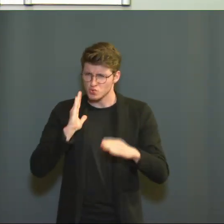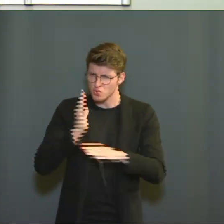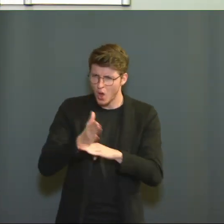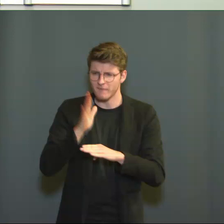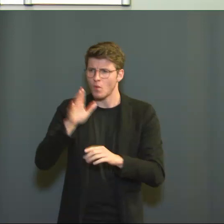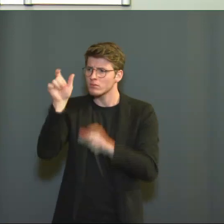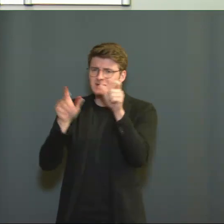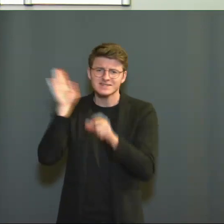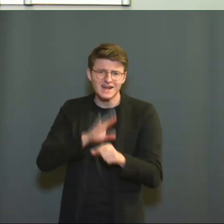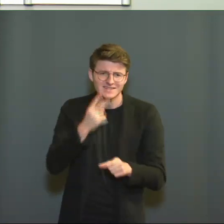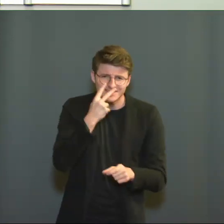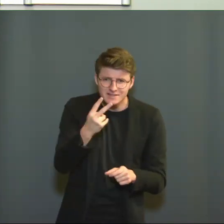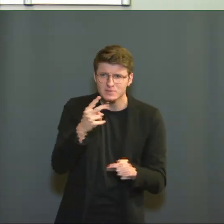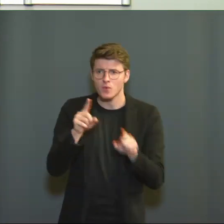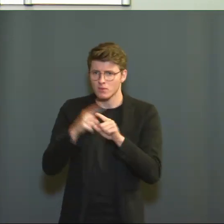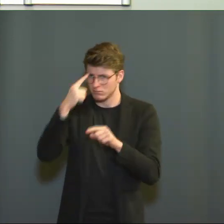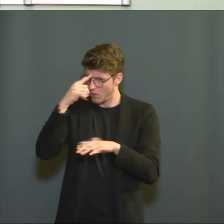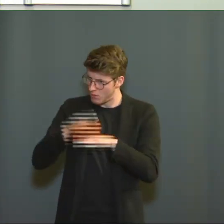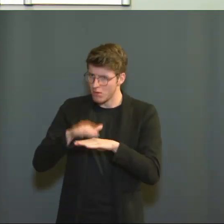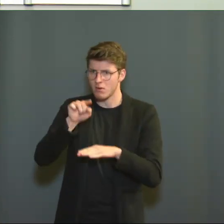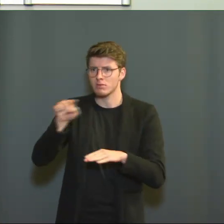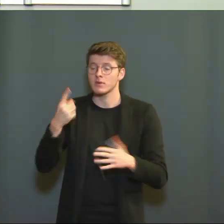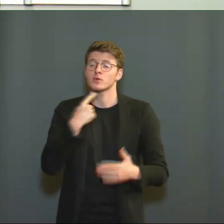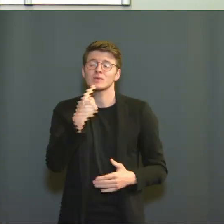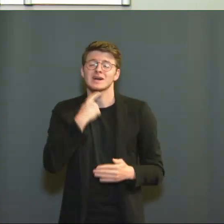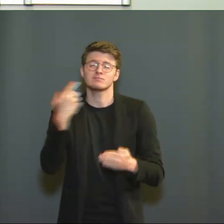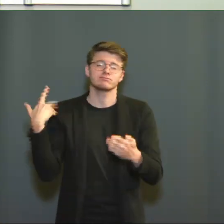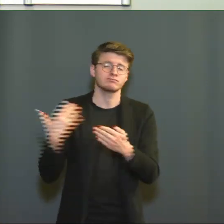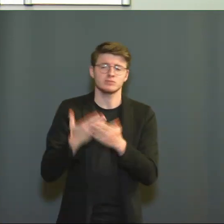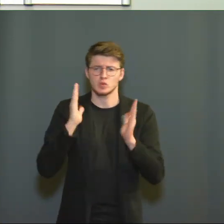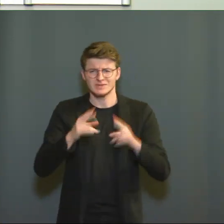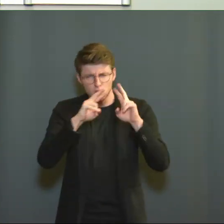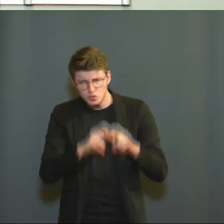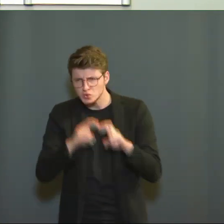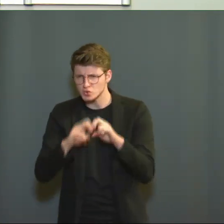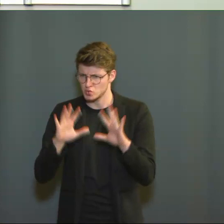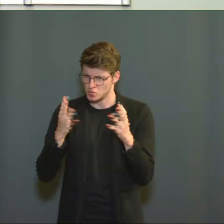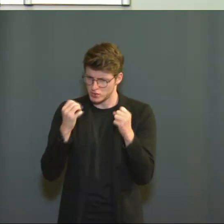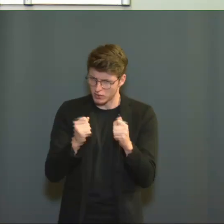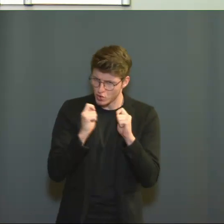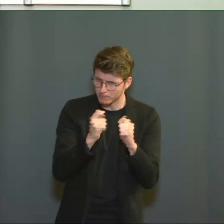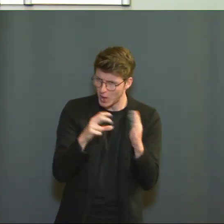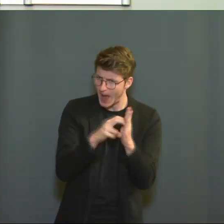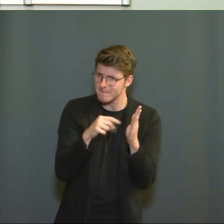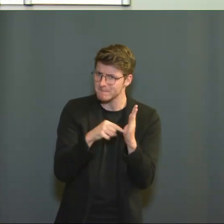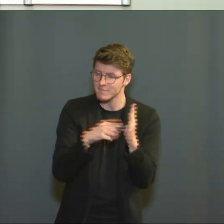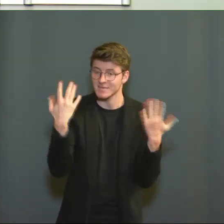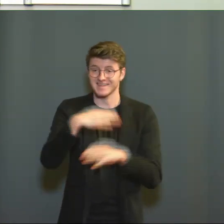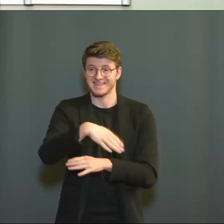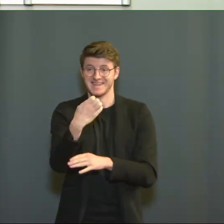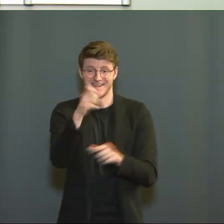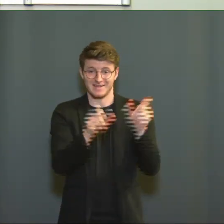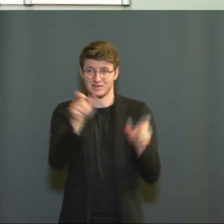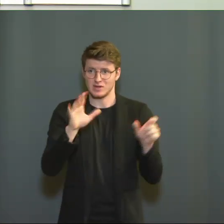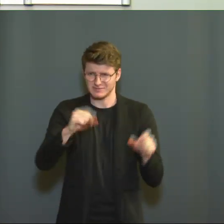slechtzienden. De voorbije weken zijn er gebruikersstudies uitgevoerd. 90 gebruikers hebben intensief